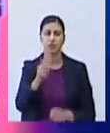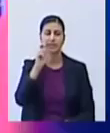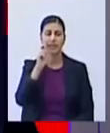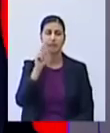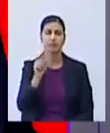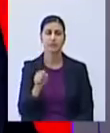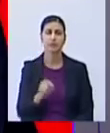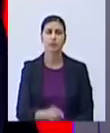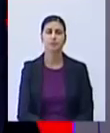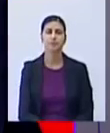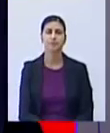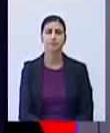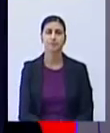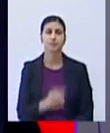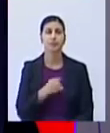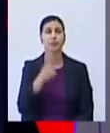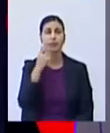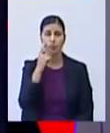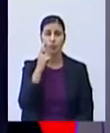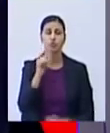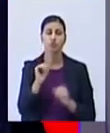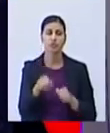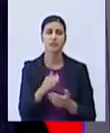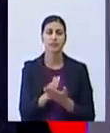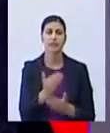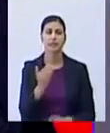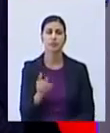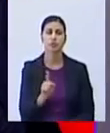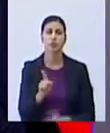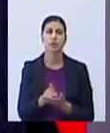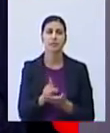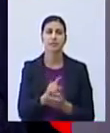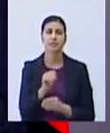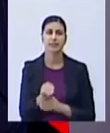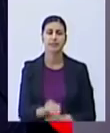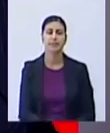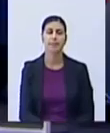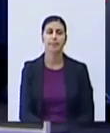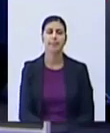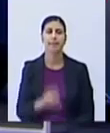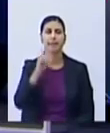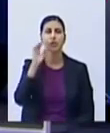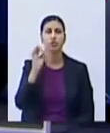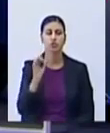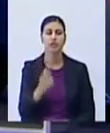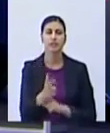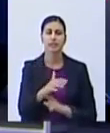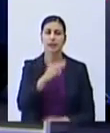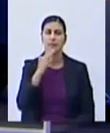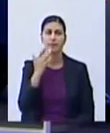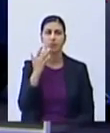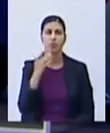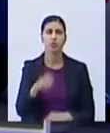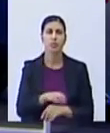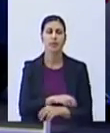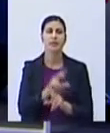ეს. და ხა მე მგონი სავსები შესაძლებელია იმისი რომ პენსიის გასდა ძალიან ხშირად და ძალიან ბევრი პოლიტიკური